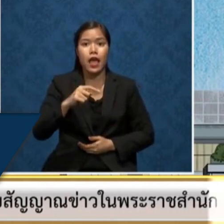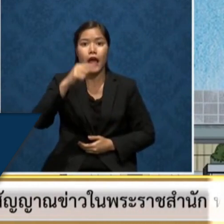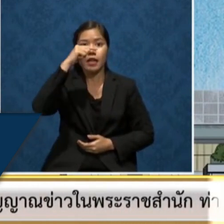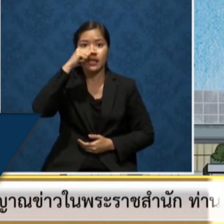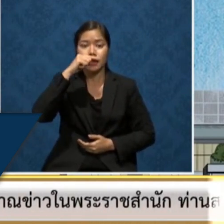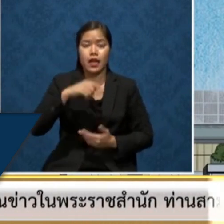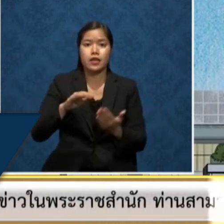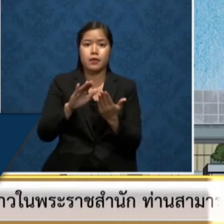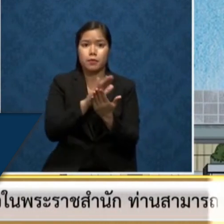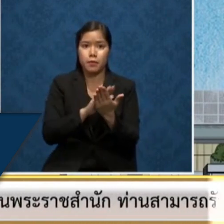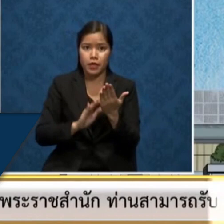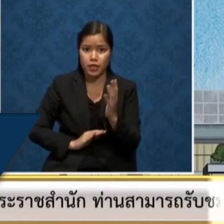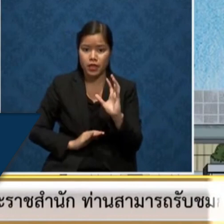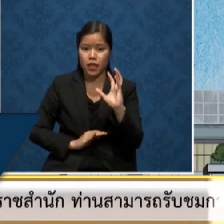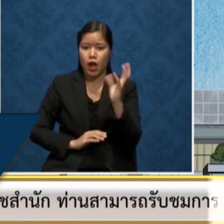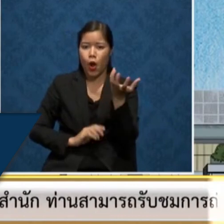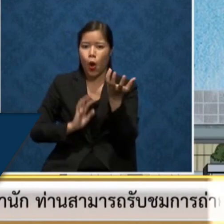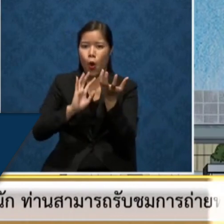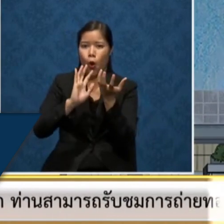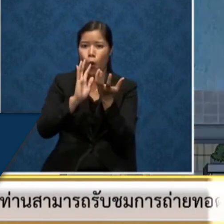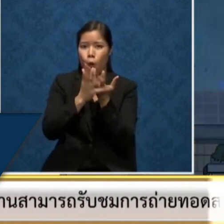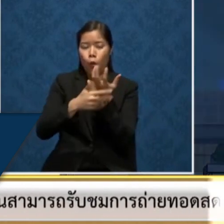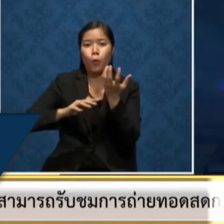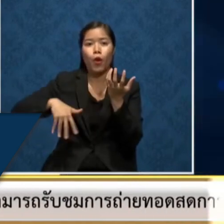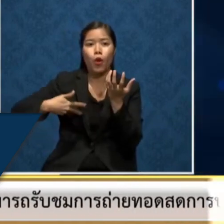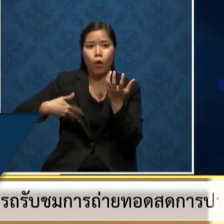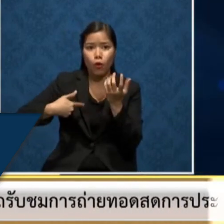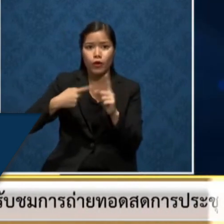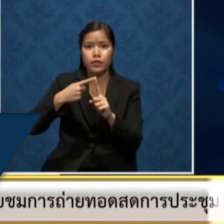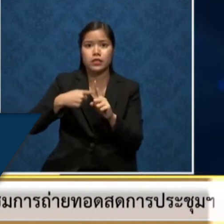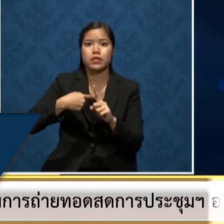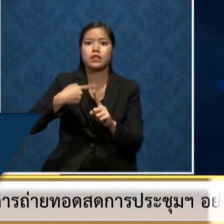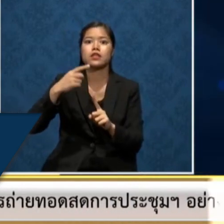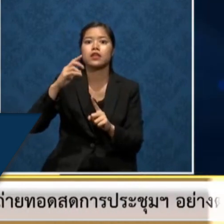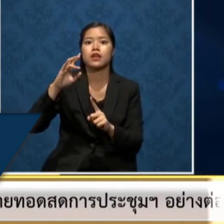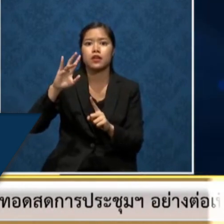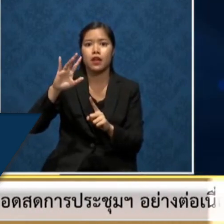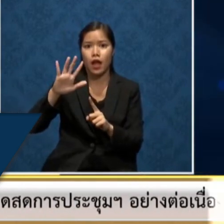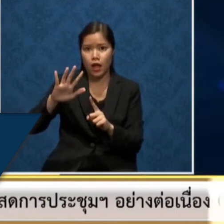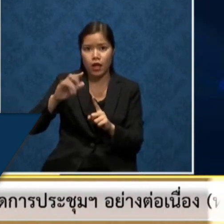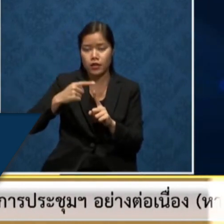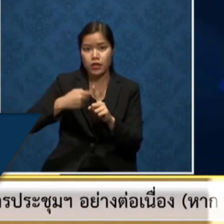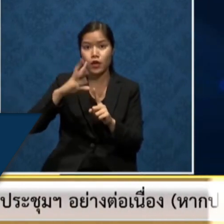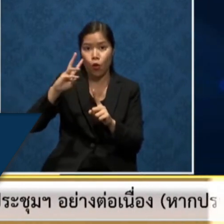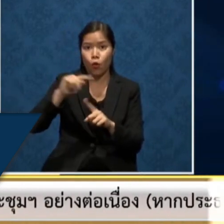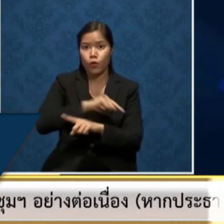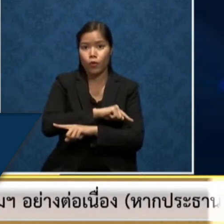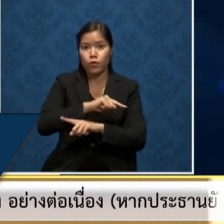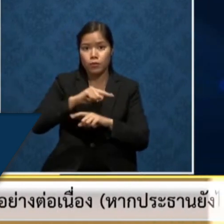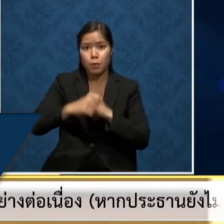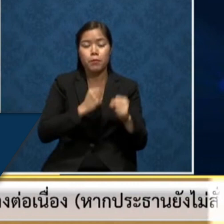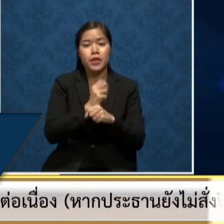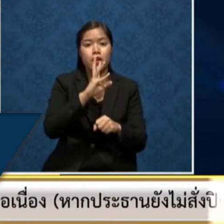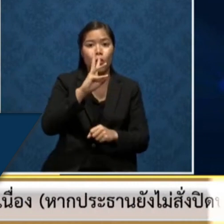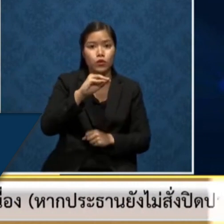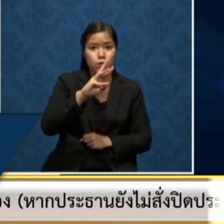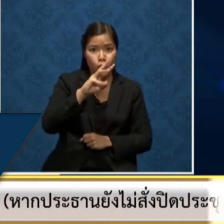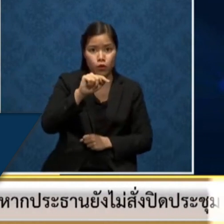ปรากฏการณ์เอลนินโญตั้งแต่เดือนมิถุนายน2566ไปจนถึงเดือนเมษายน